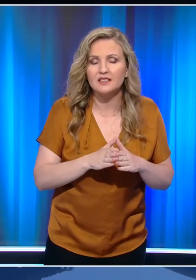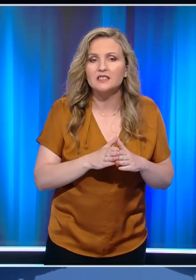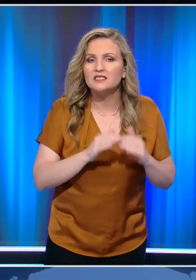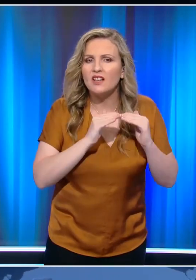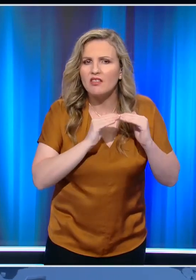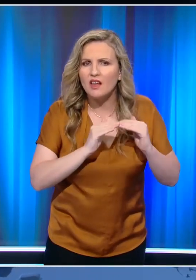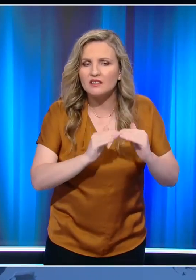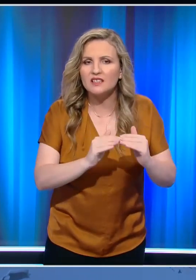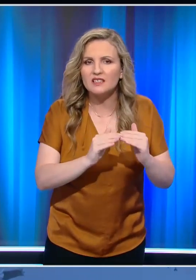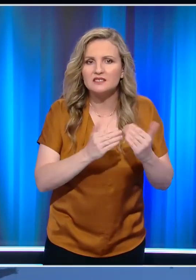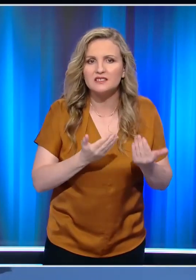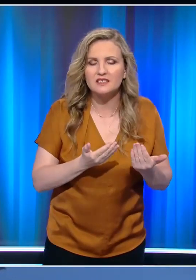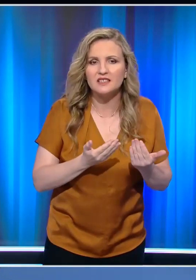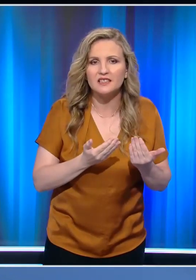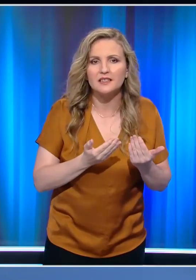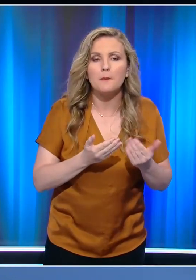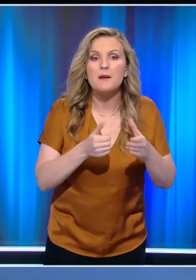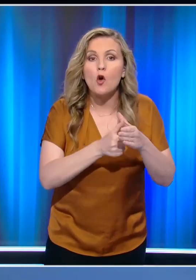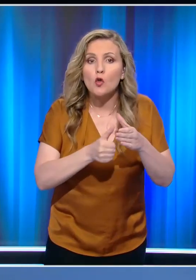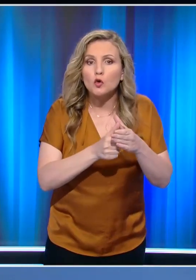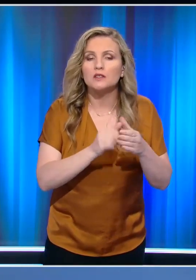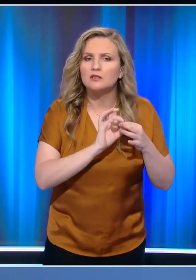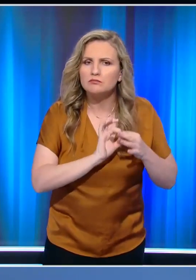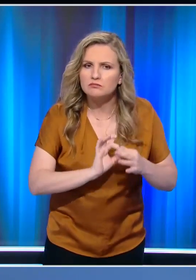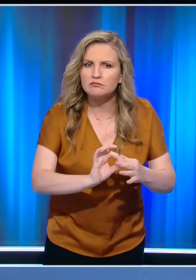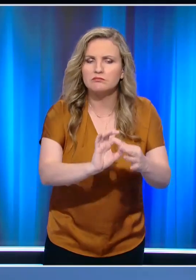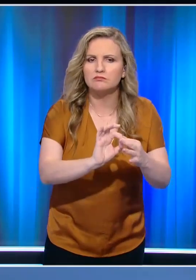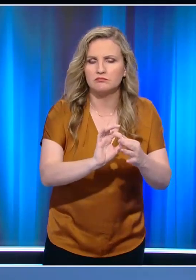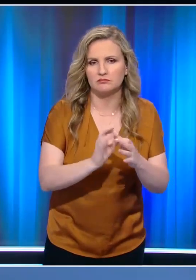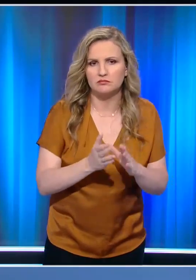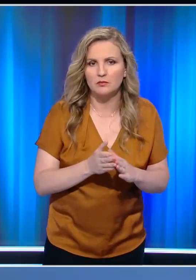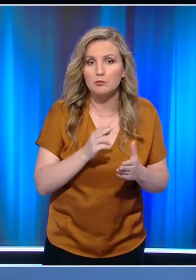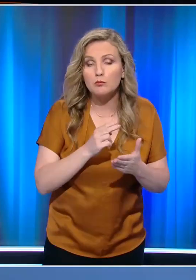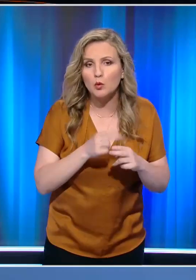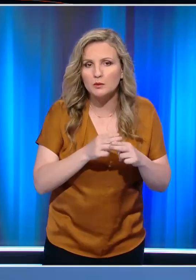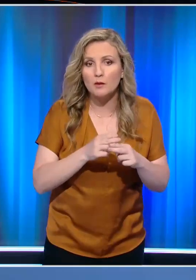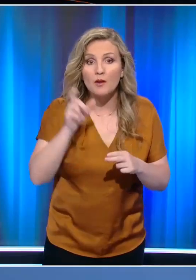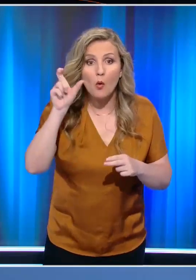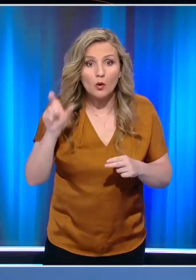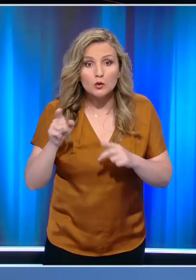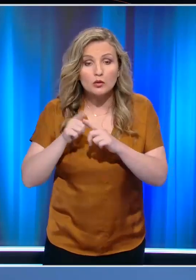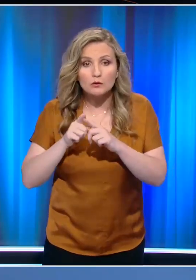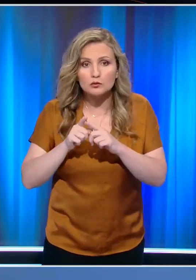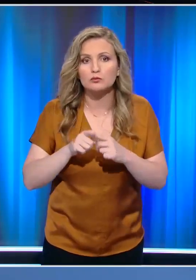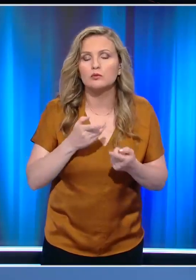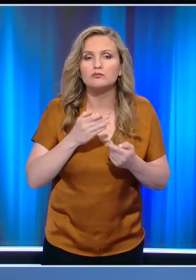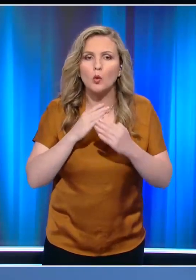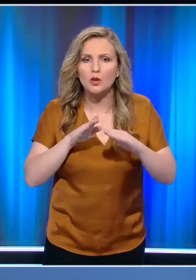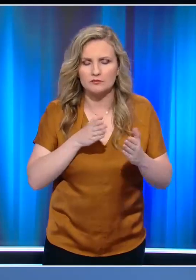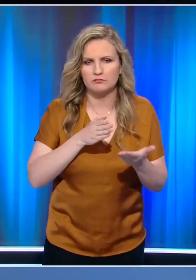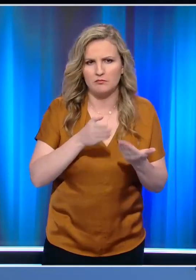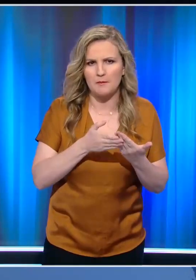διατήρηση της μειονότητας. Τέλος, να σας πω ότι η επίσκεψη αυτή ολοκληρώθηκε